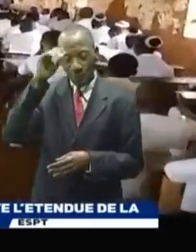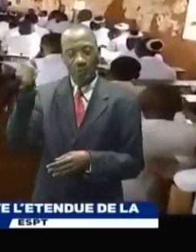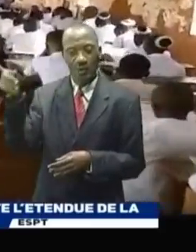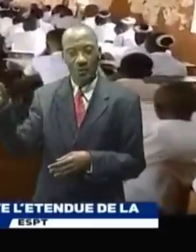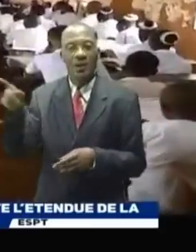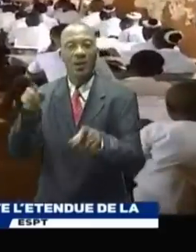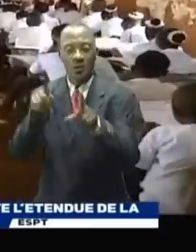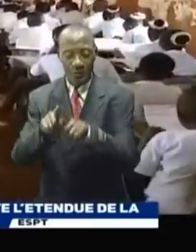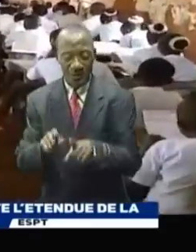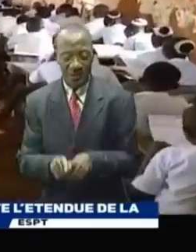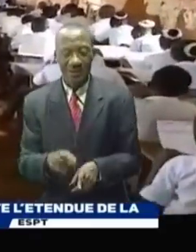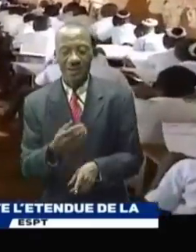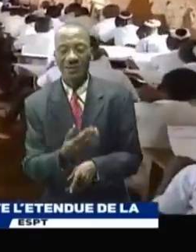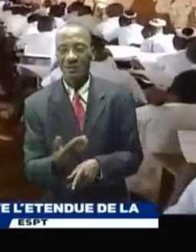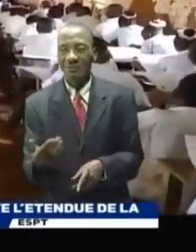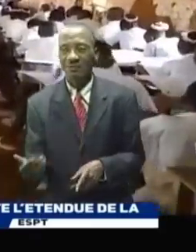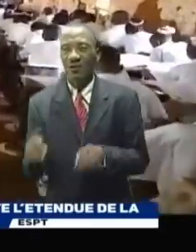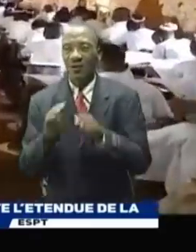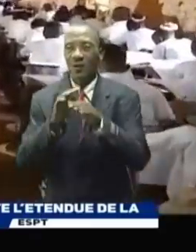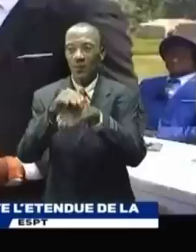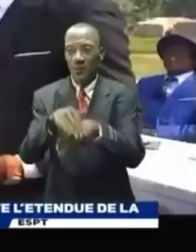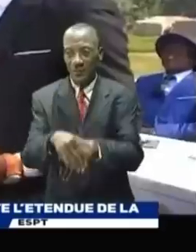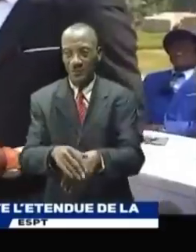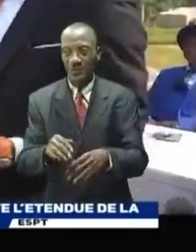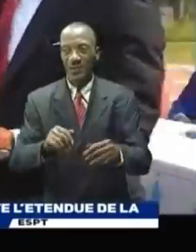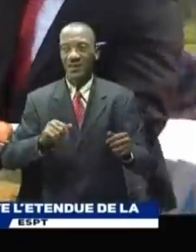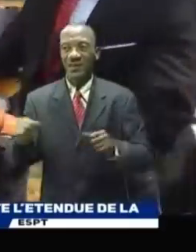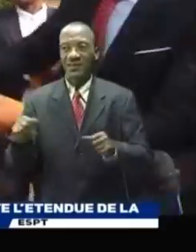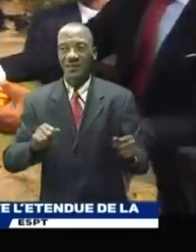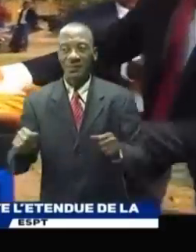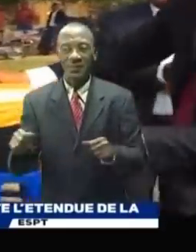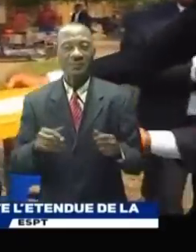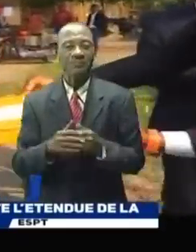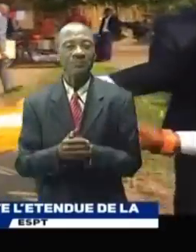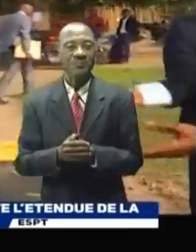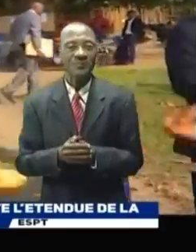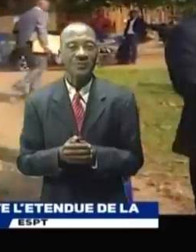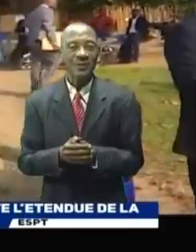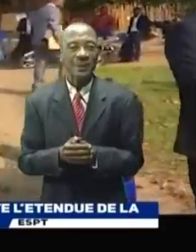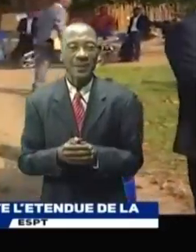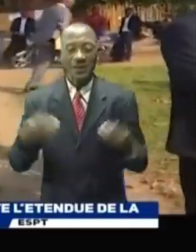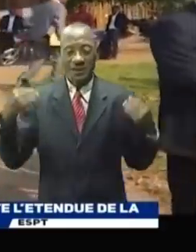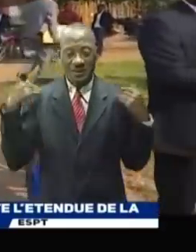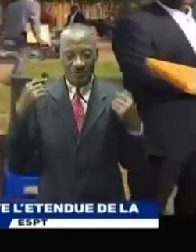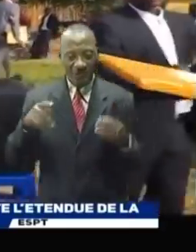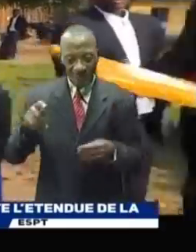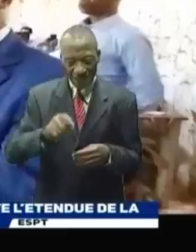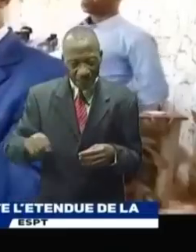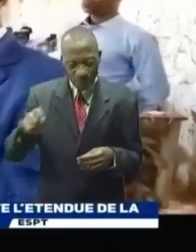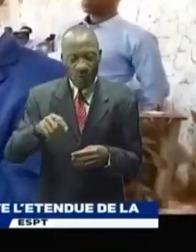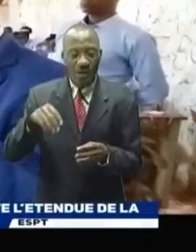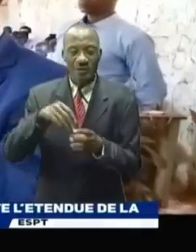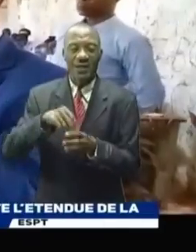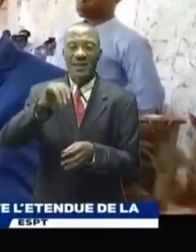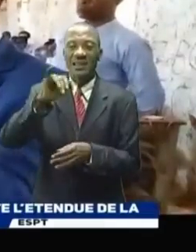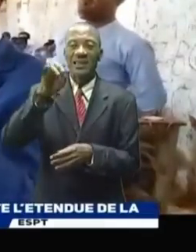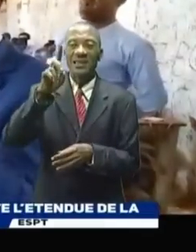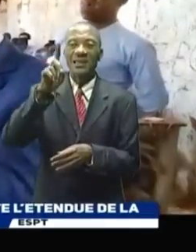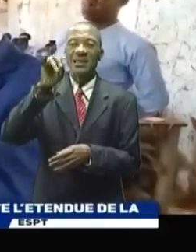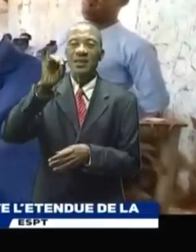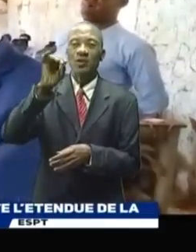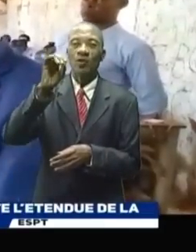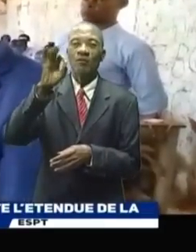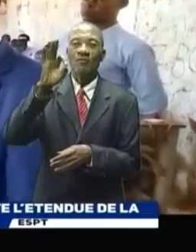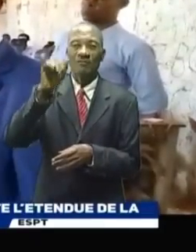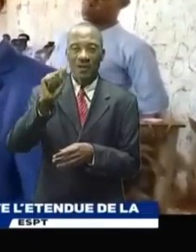de TENASOPS, dont les coups d'envoi étaient donnés par l'administrateur du territoire d'Idiofa. Une occasion de rendre hommage au